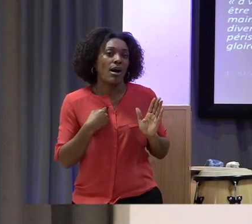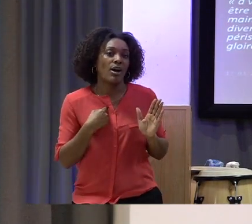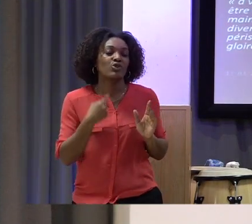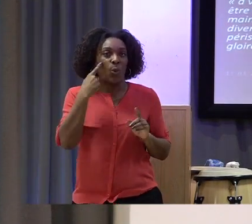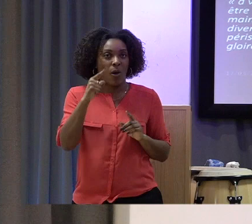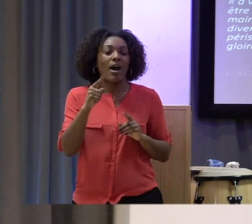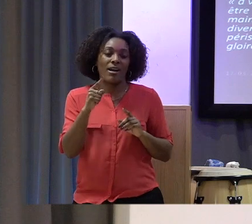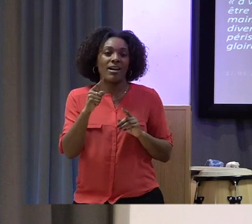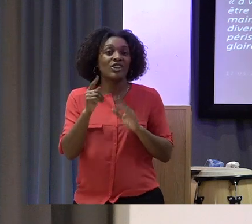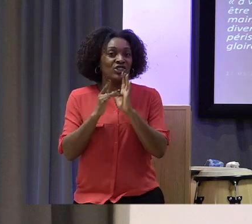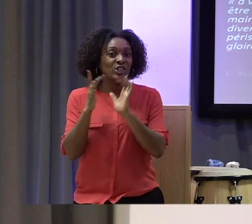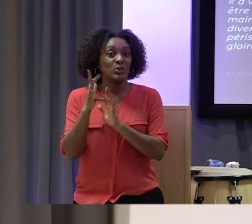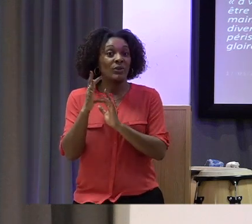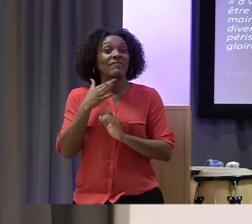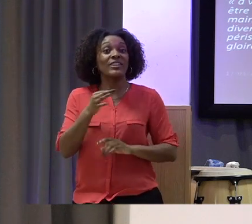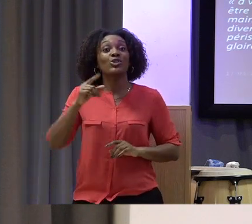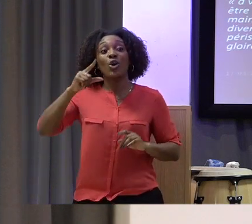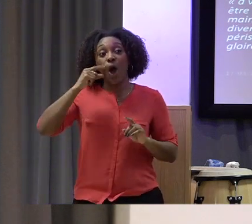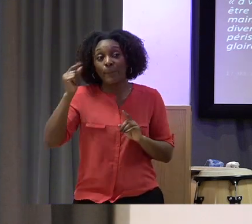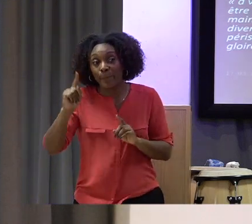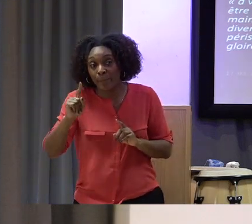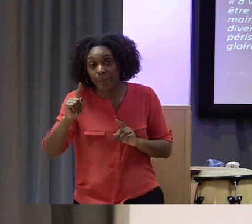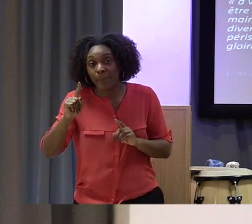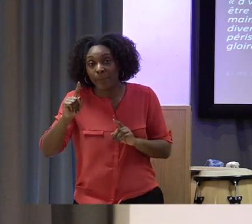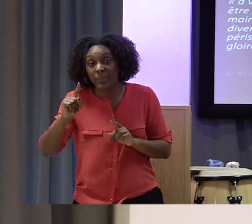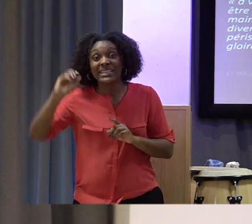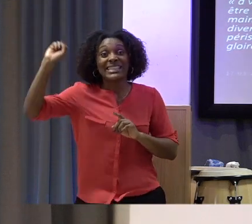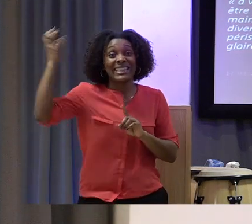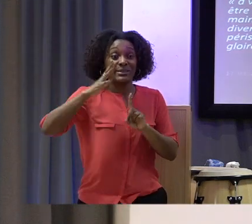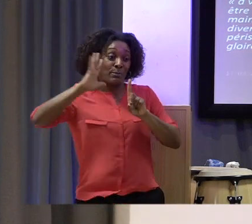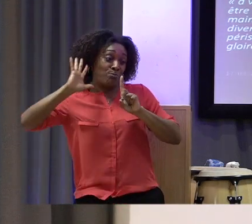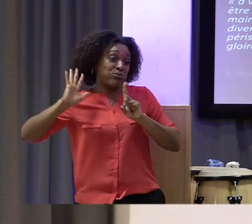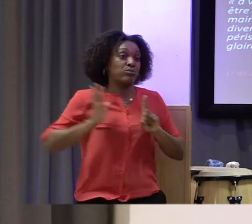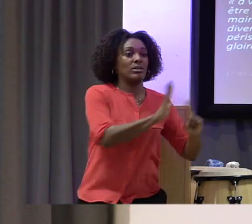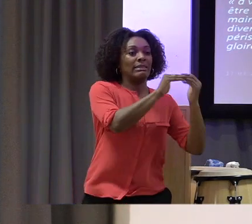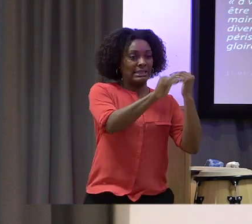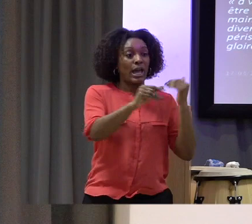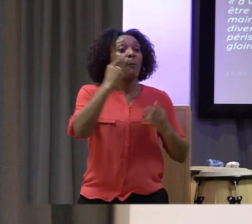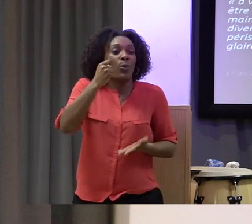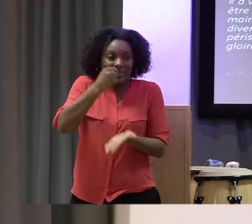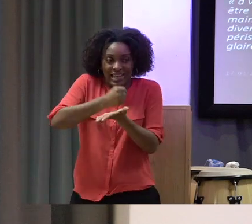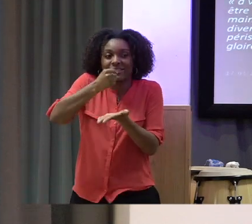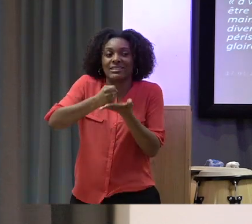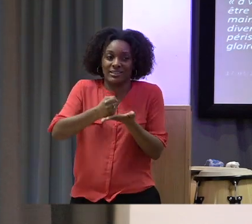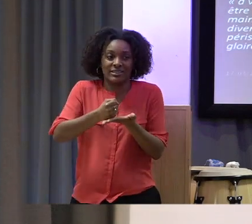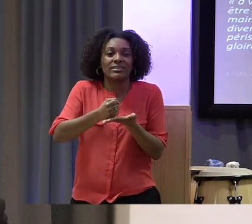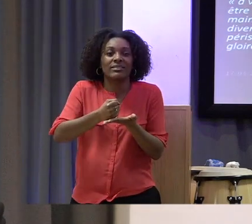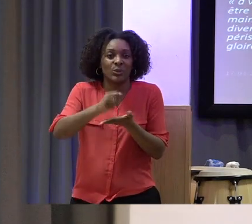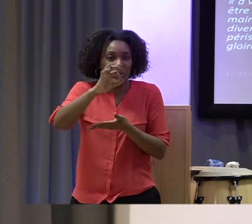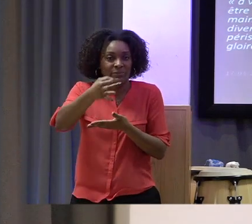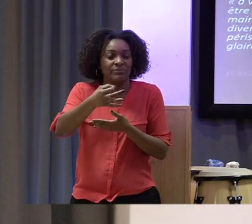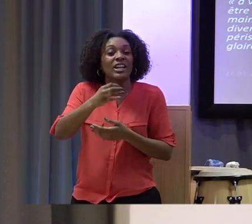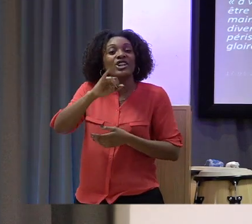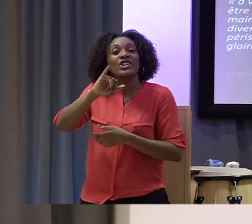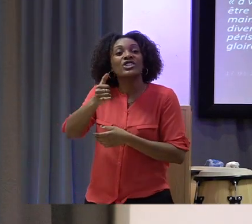Jésus, fils de l'homme, a été amené dans le désert. Dans l'épître de Jacques, il est dit,